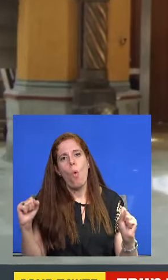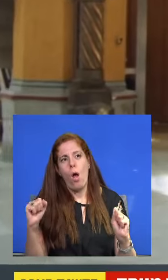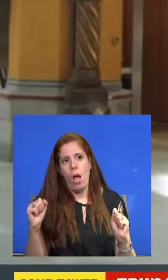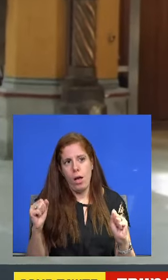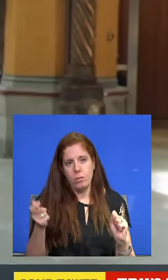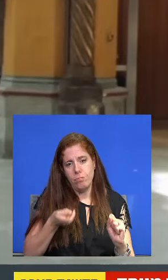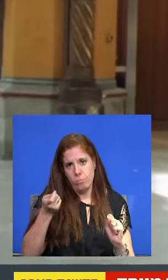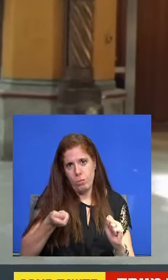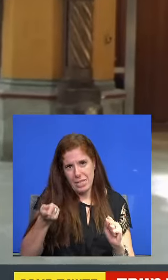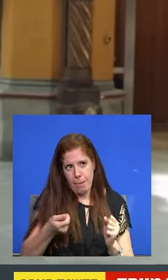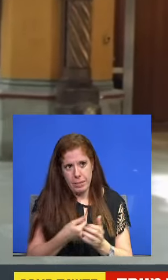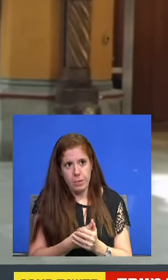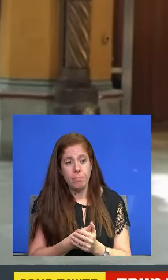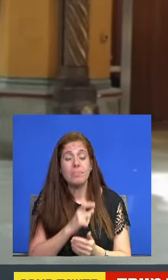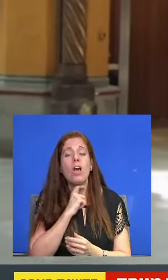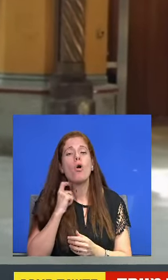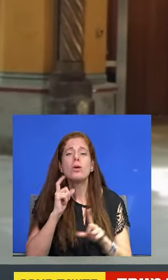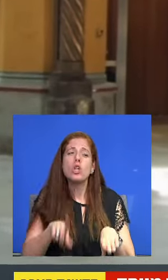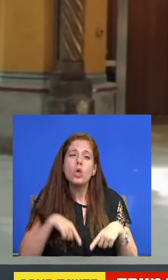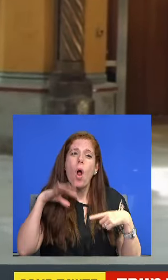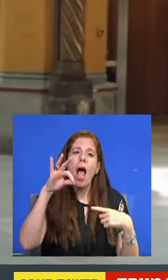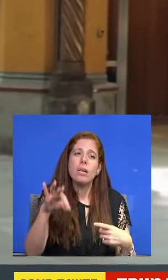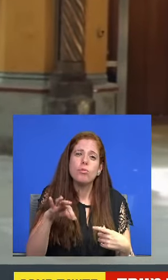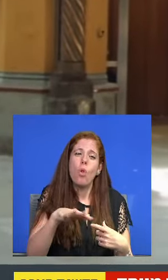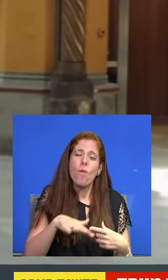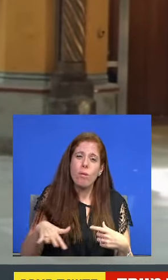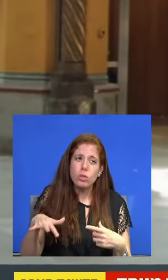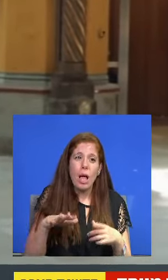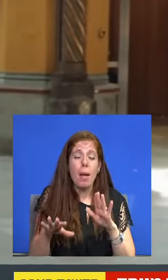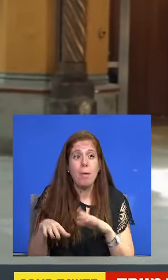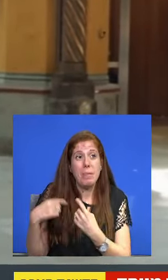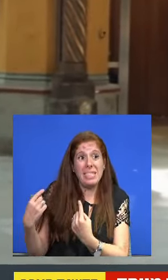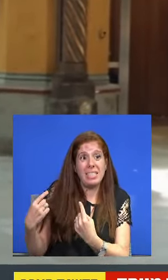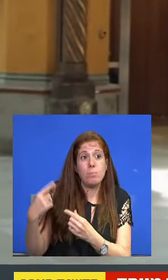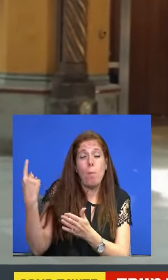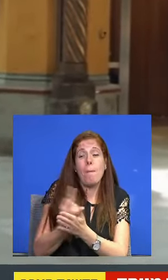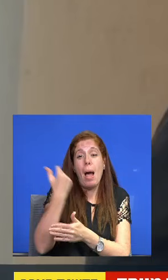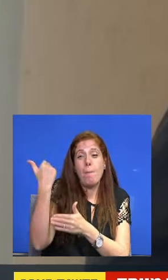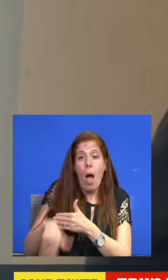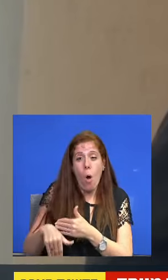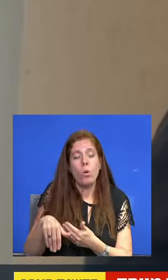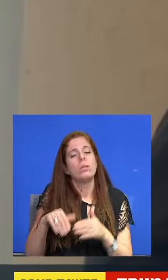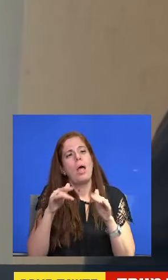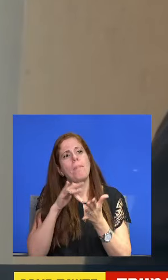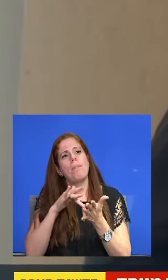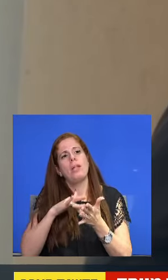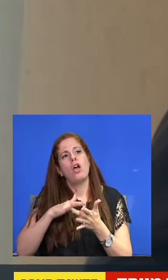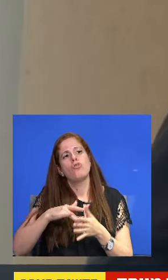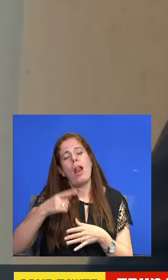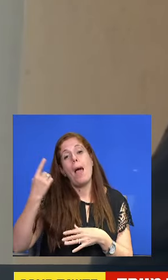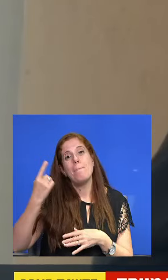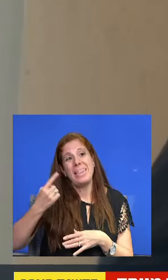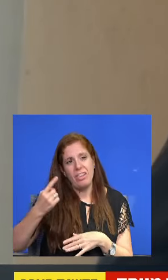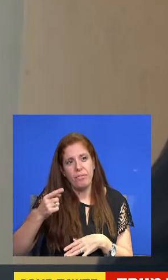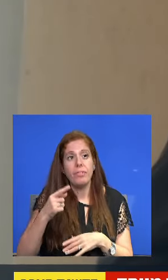wird. הקומר שאת כל חייו העביר בשטח מצא את עצמו שוב, הפעם האחרונה בעמדת המטיף. Wenn dort im